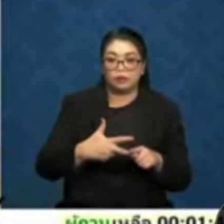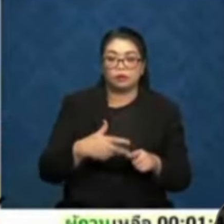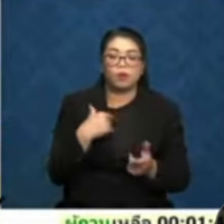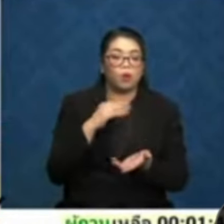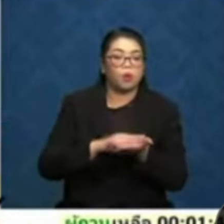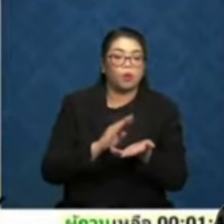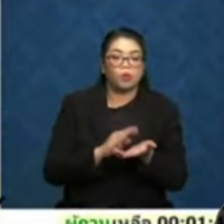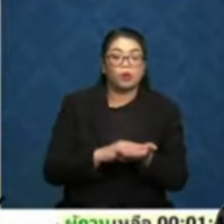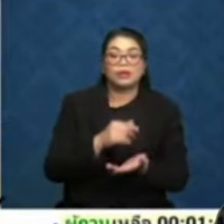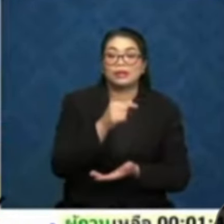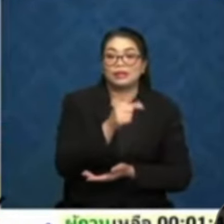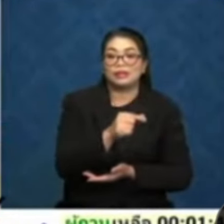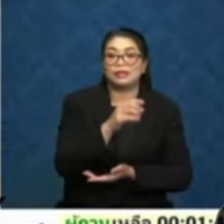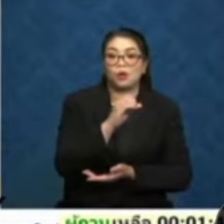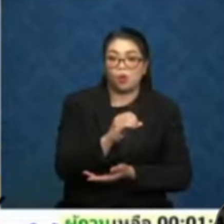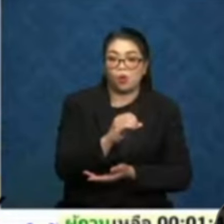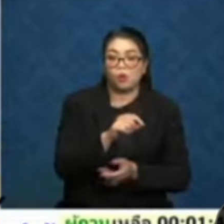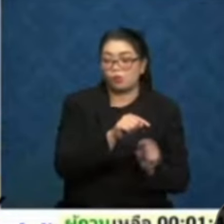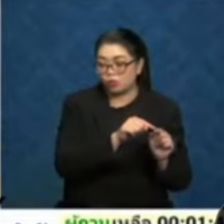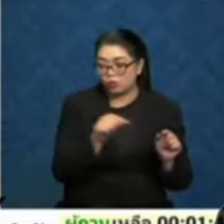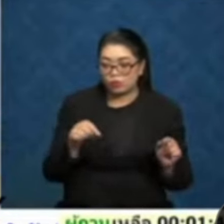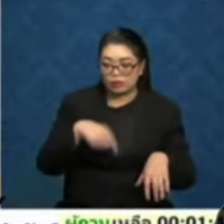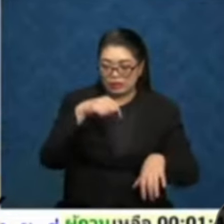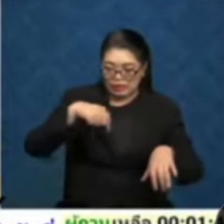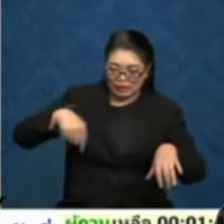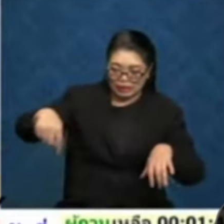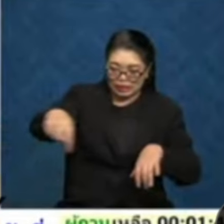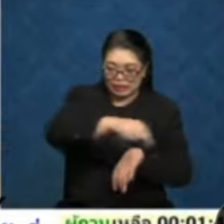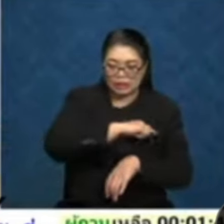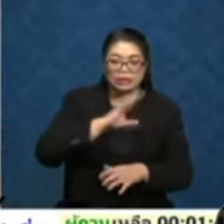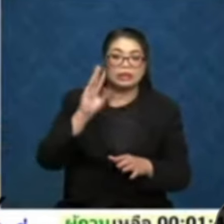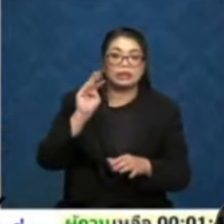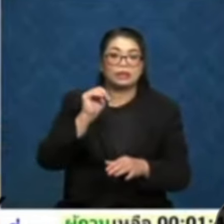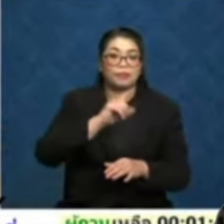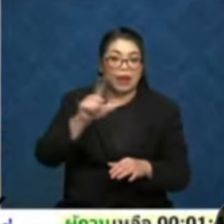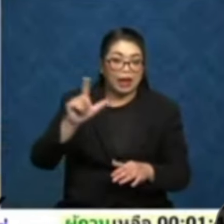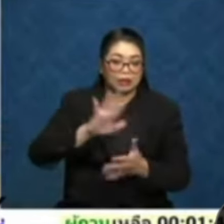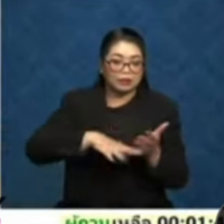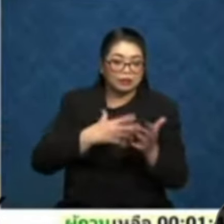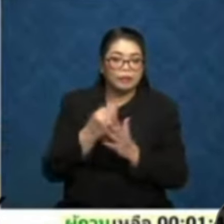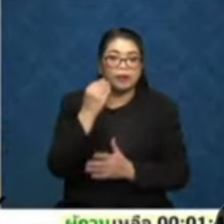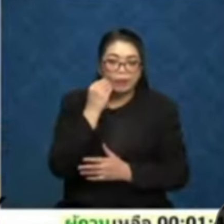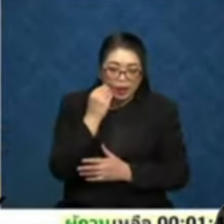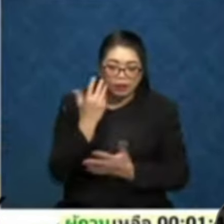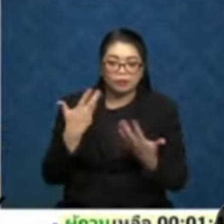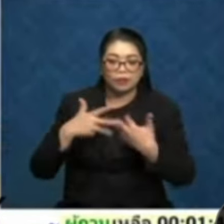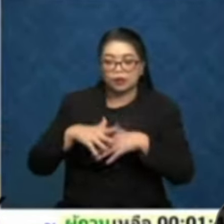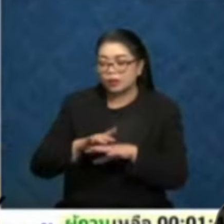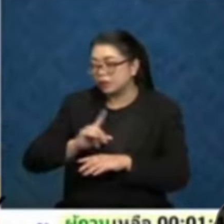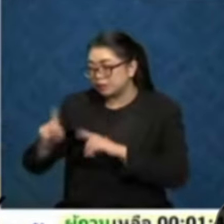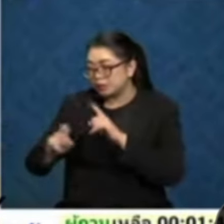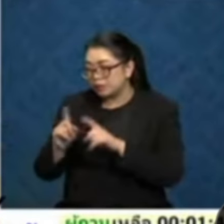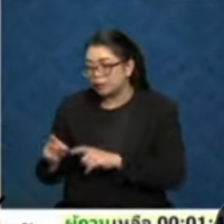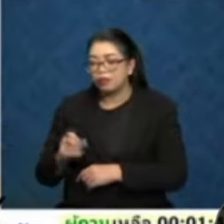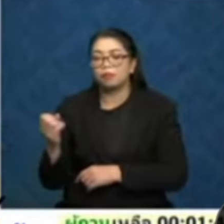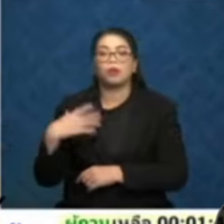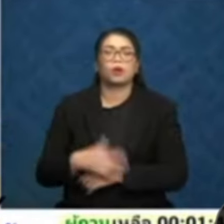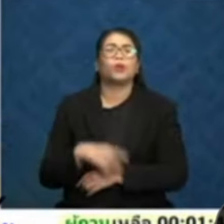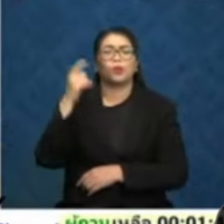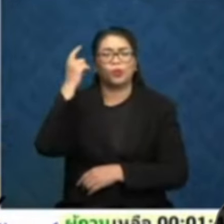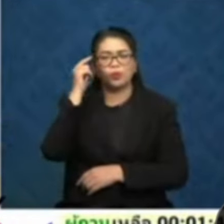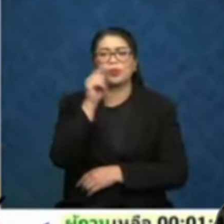มูล GE coding 40กว่าล้านจุด40กว่าล้านทะเบียนบ้านอยู่ในมือครับผมประสานไปหลังบ้านครับเขาบอกคำเดียวครับท่าน